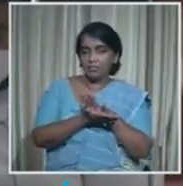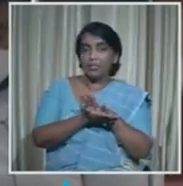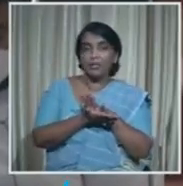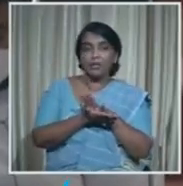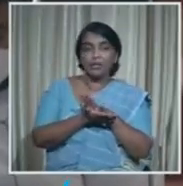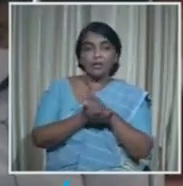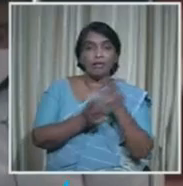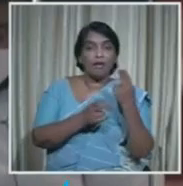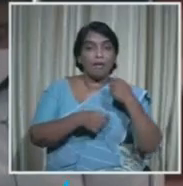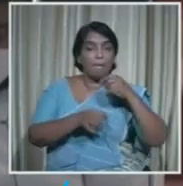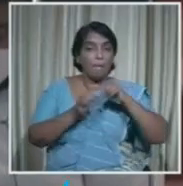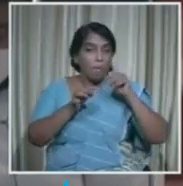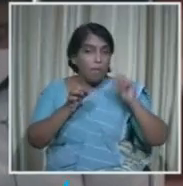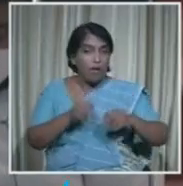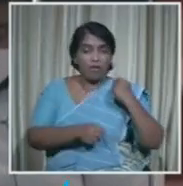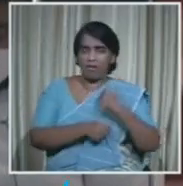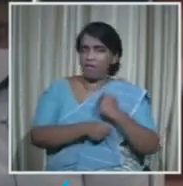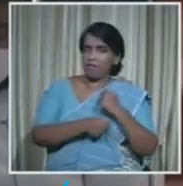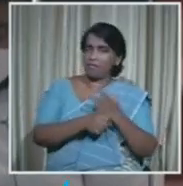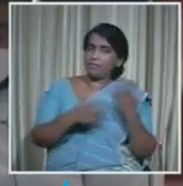Barakara anduwak giyat